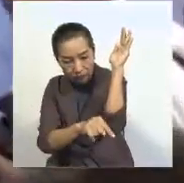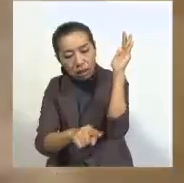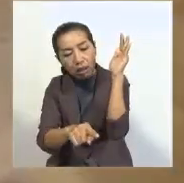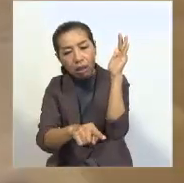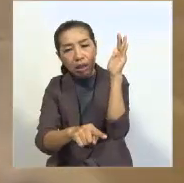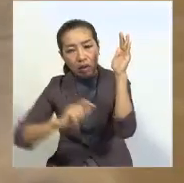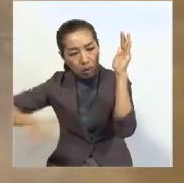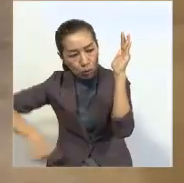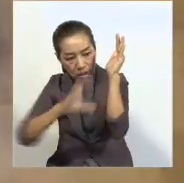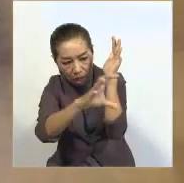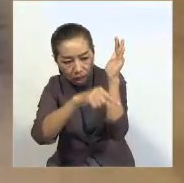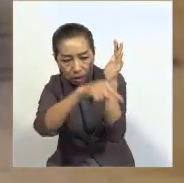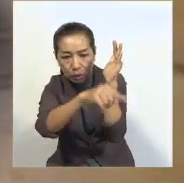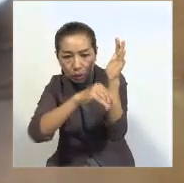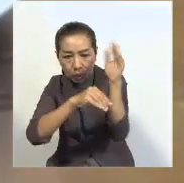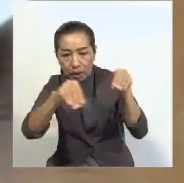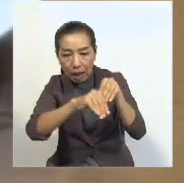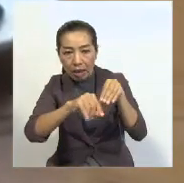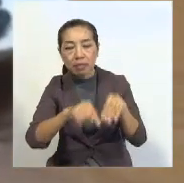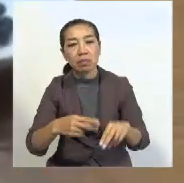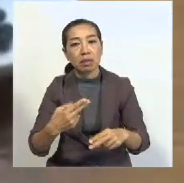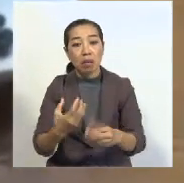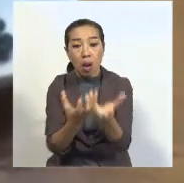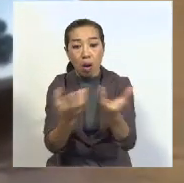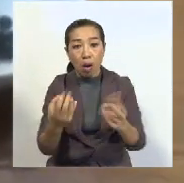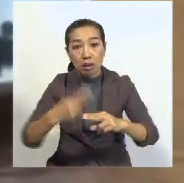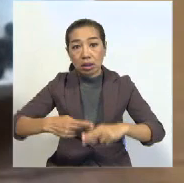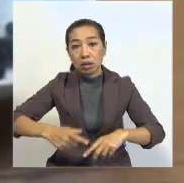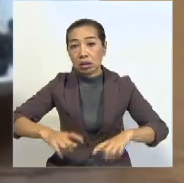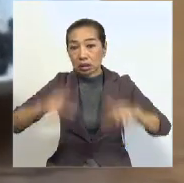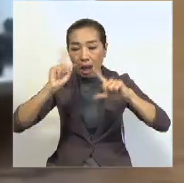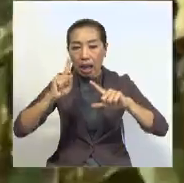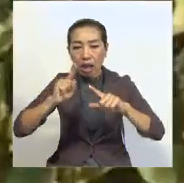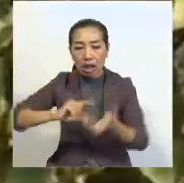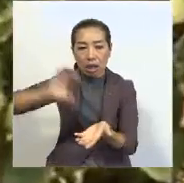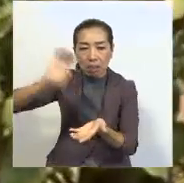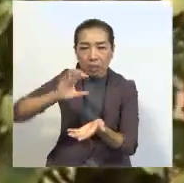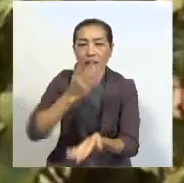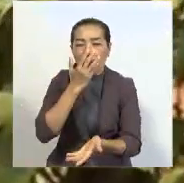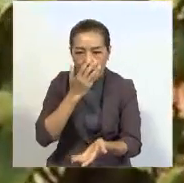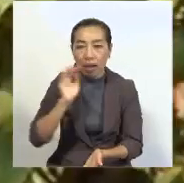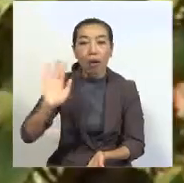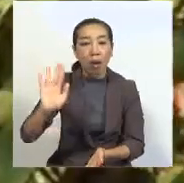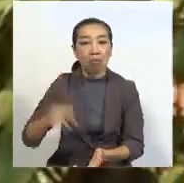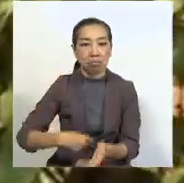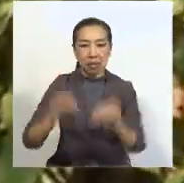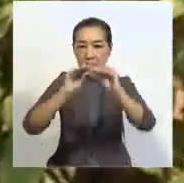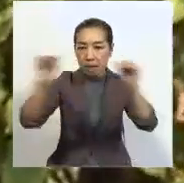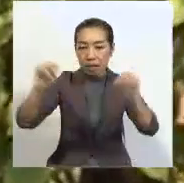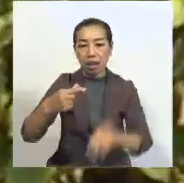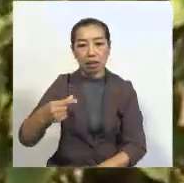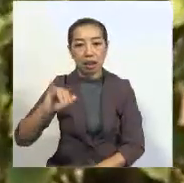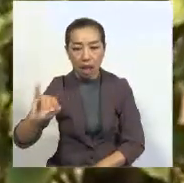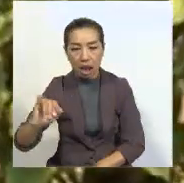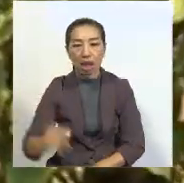องแกบมีสินค้าขึ้นชื่อก็คือพริกไทยที่ได้รับมาตรฐานผลิตภัณฑ์ GI นะคะนอกจากนี้ยังมีเกลือทะเล